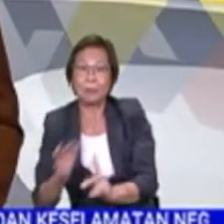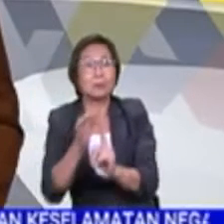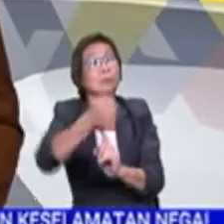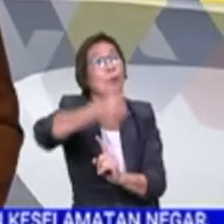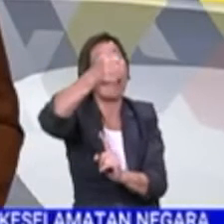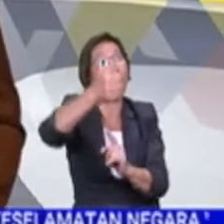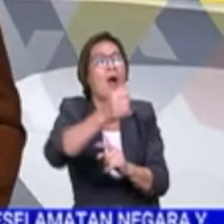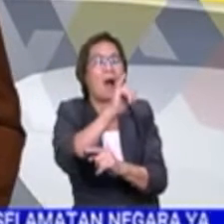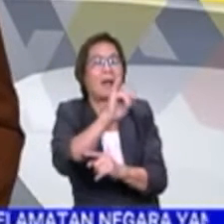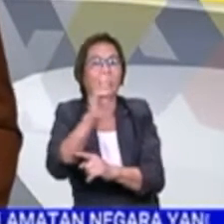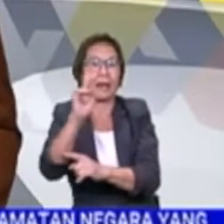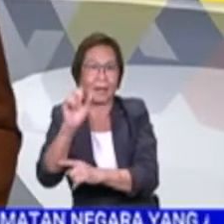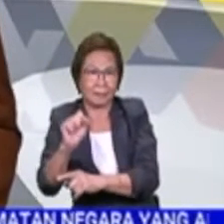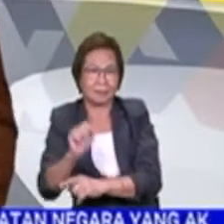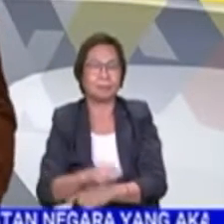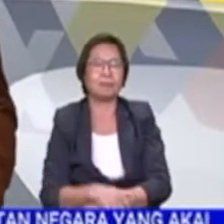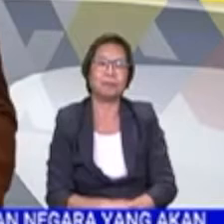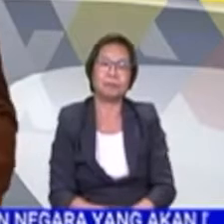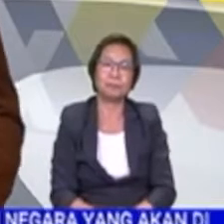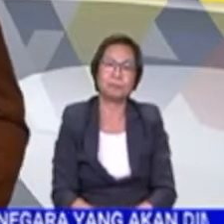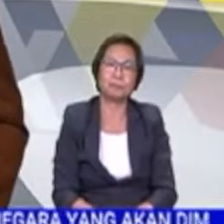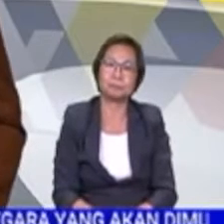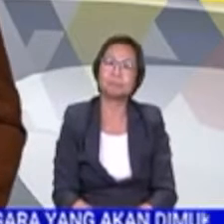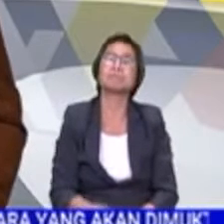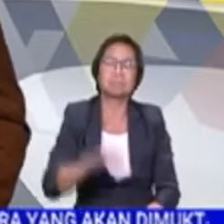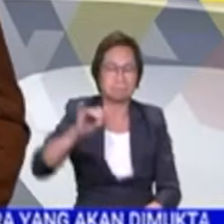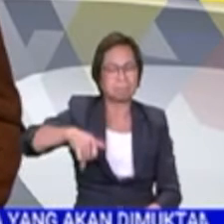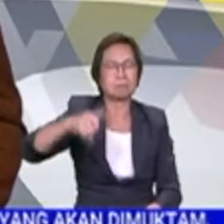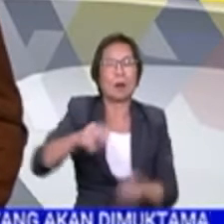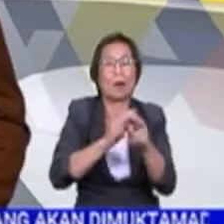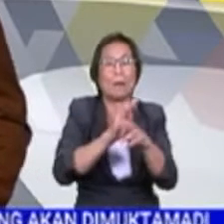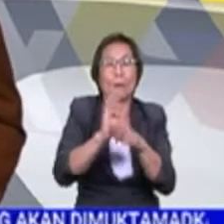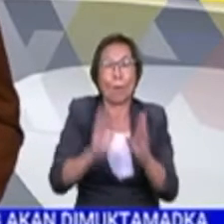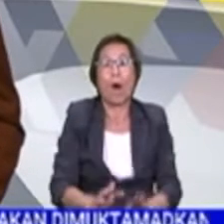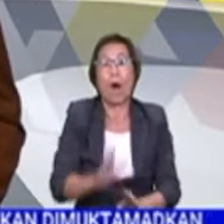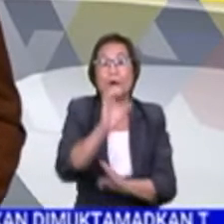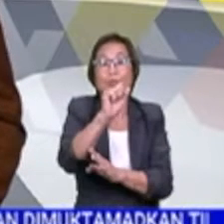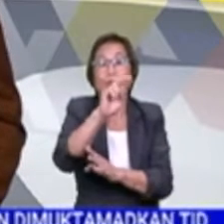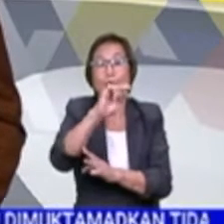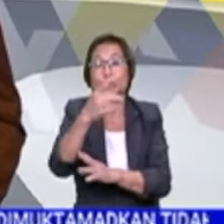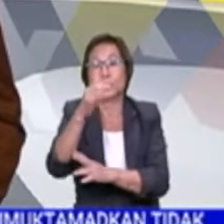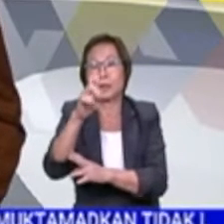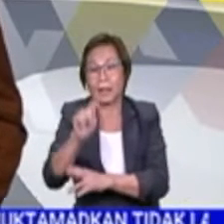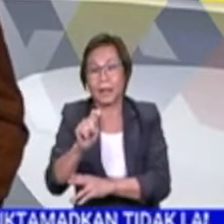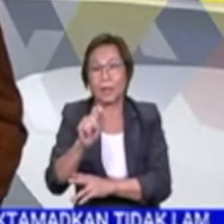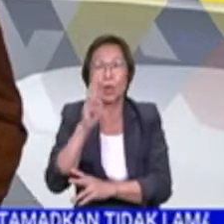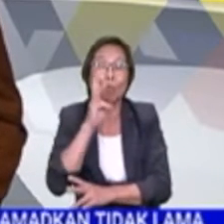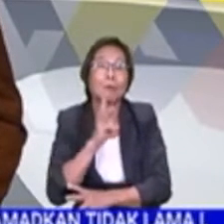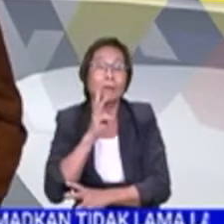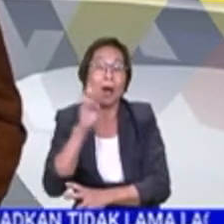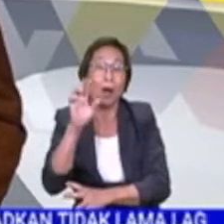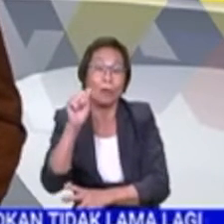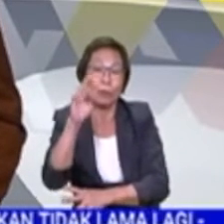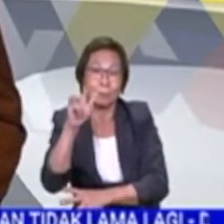terutama industri kecil dan sederhana IKS. Ini diakui pengusaha Songket Sri Gedong, Ramtini Newati Ramli